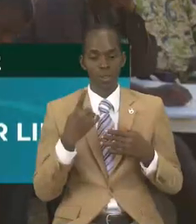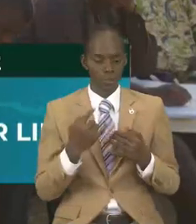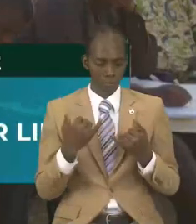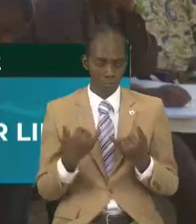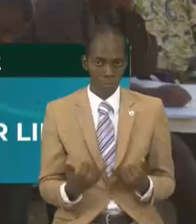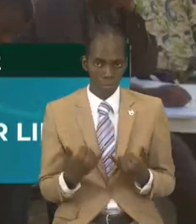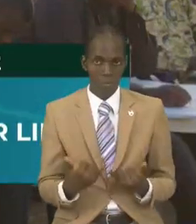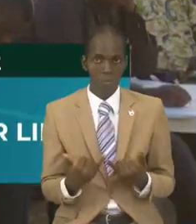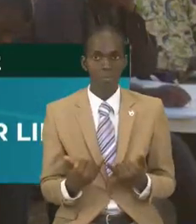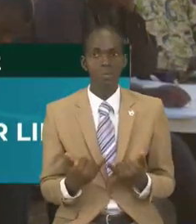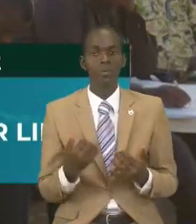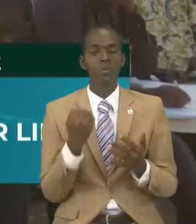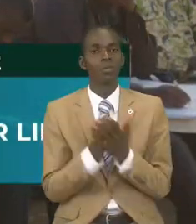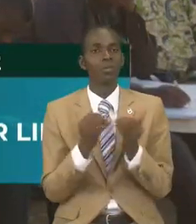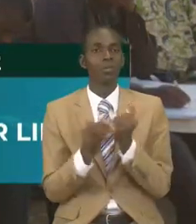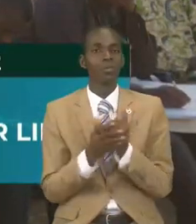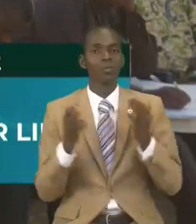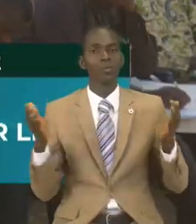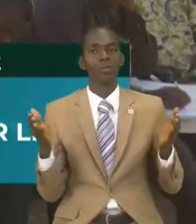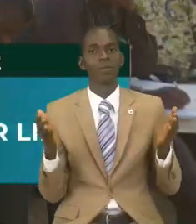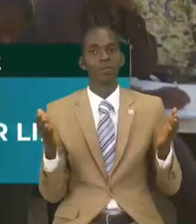La crucifixion présente.